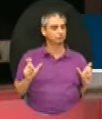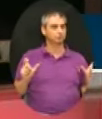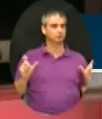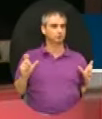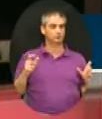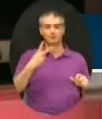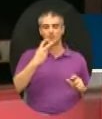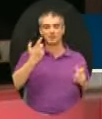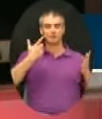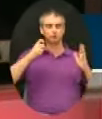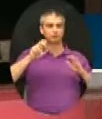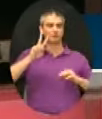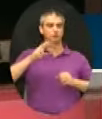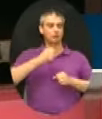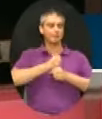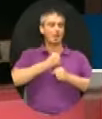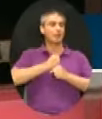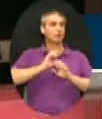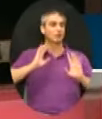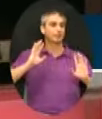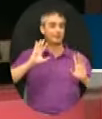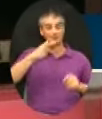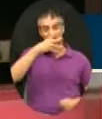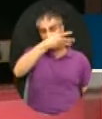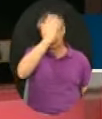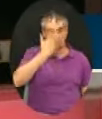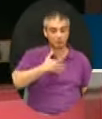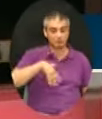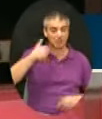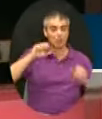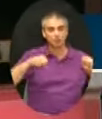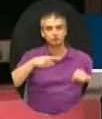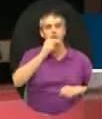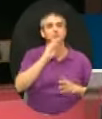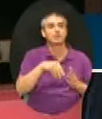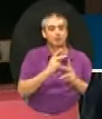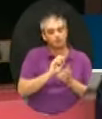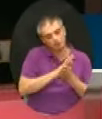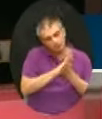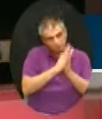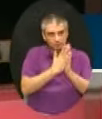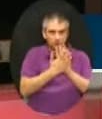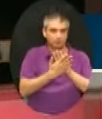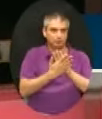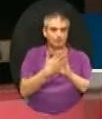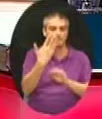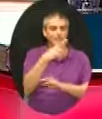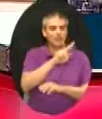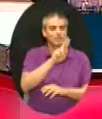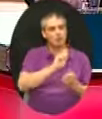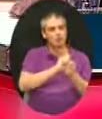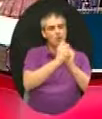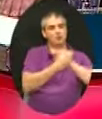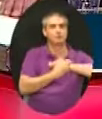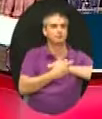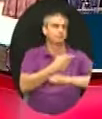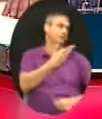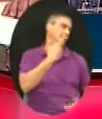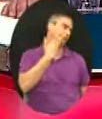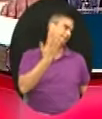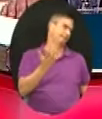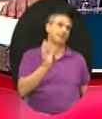של 272 אלקטורים. ואם טראמפ רוצה להיות נשיא, הוא צריך להפוך איזושהי מדינה כחולה.